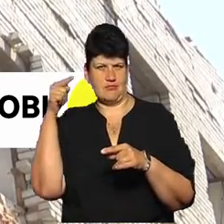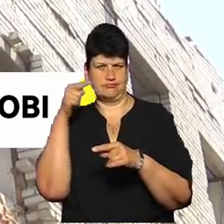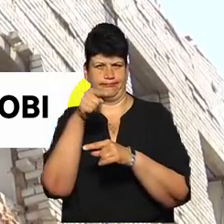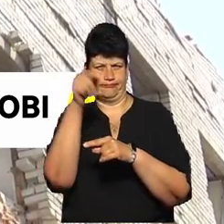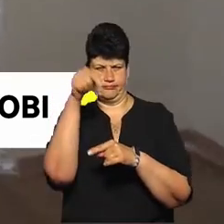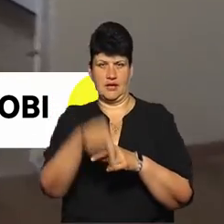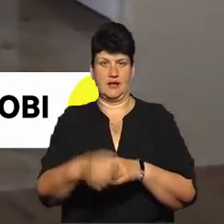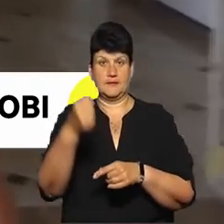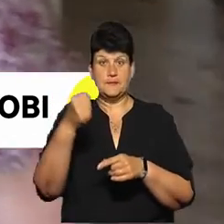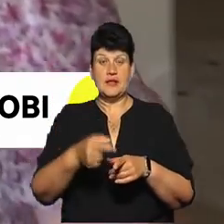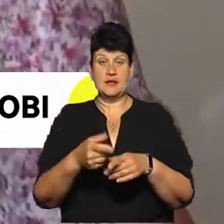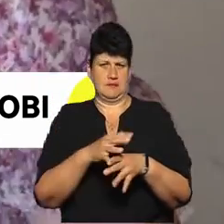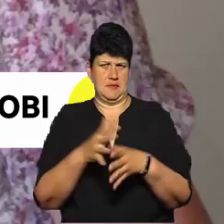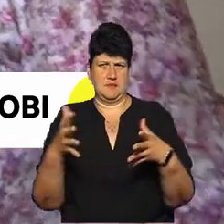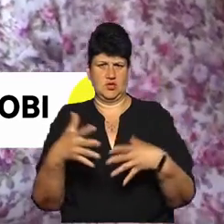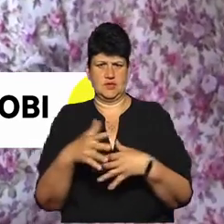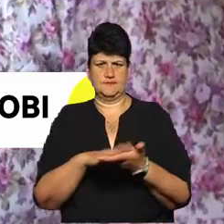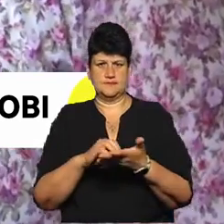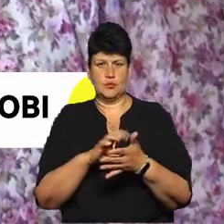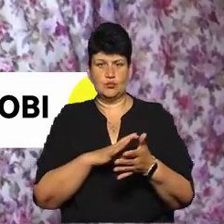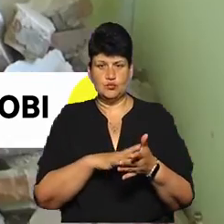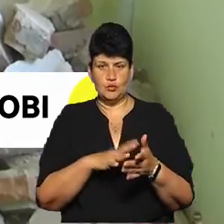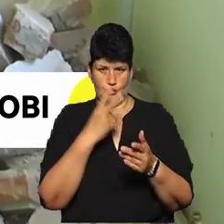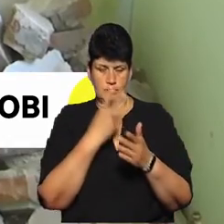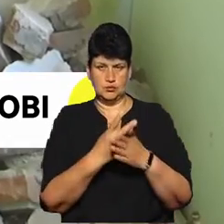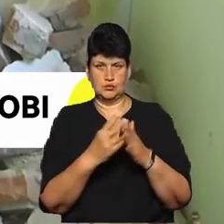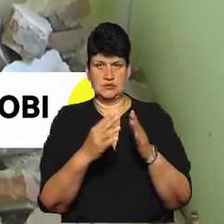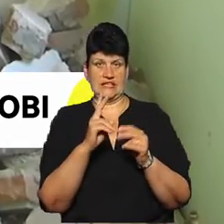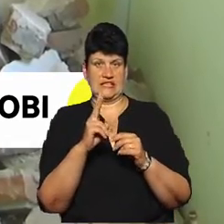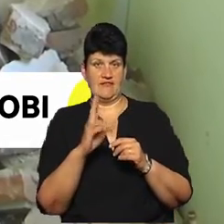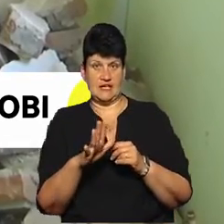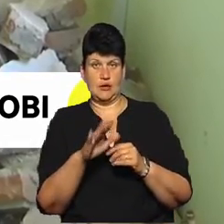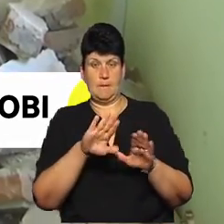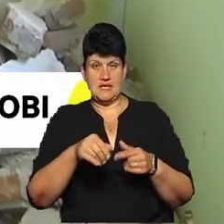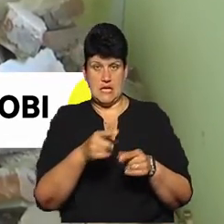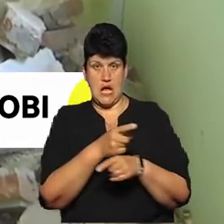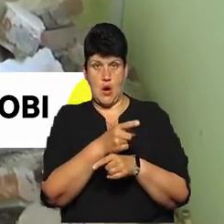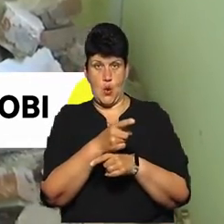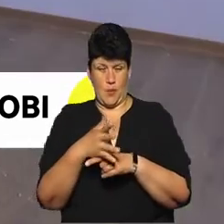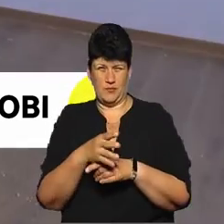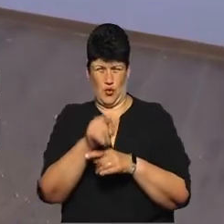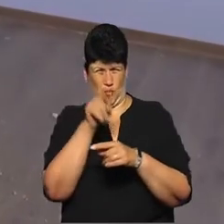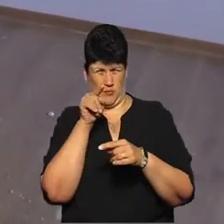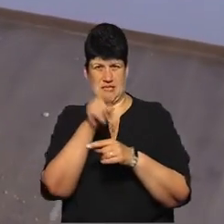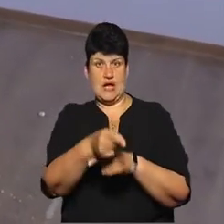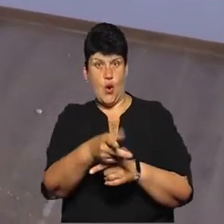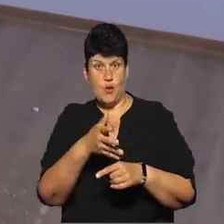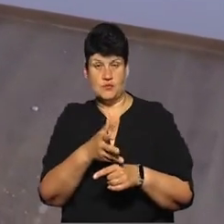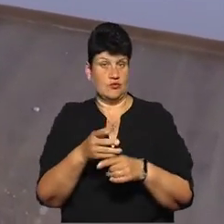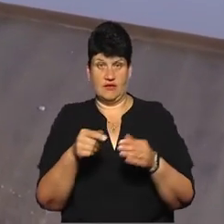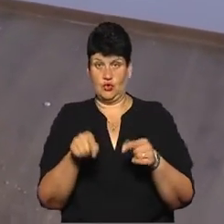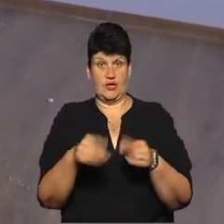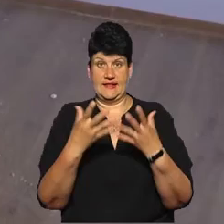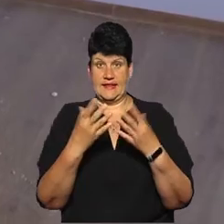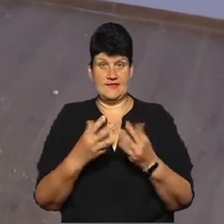вибуховою хвилею. Галина Мотуз показує свою квартиру після обстрілу. Каже, у той день її з сім'єю вдома не було. На цім ліжку